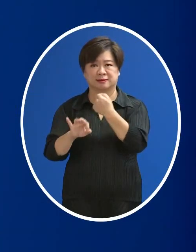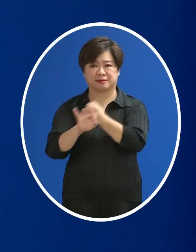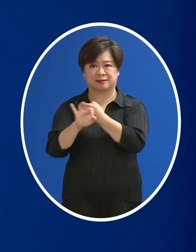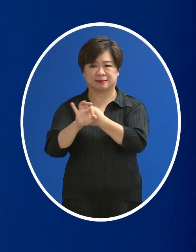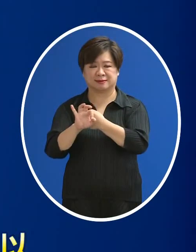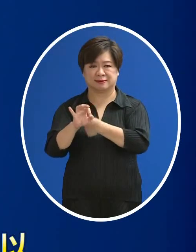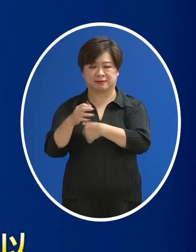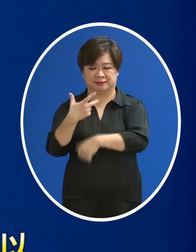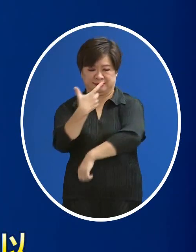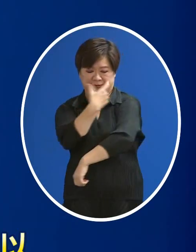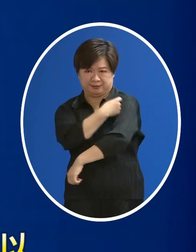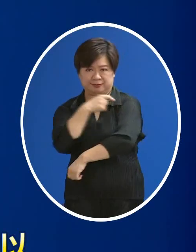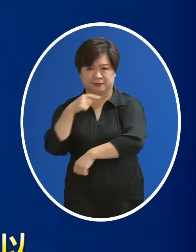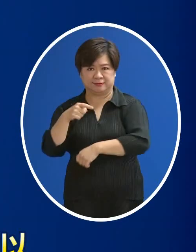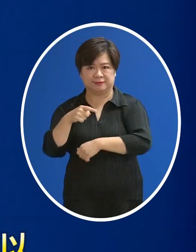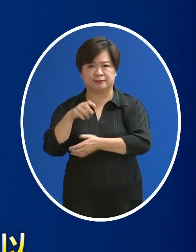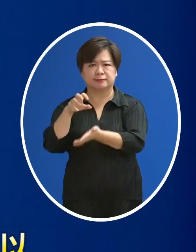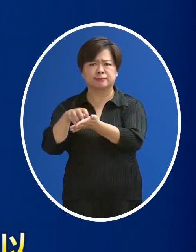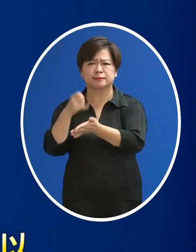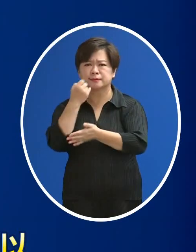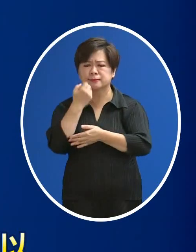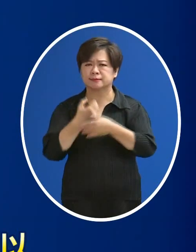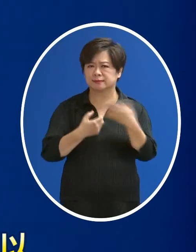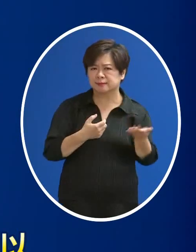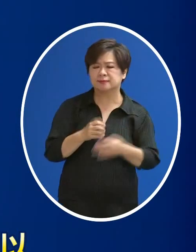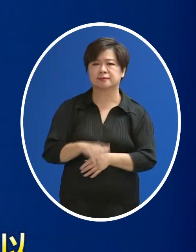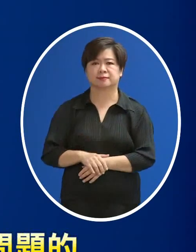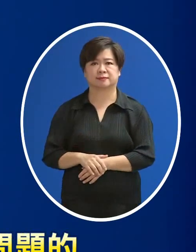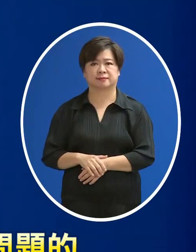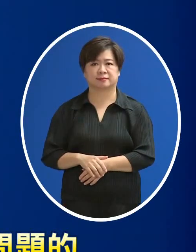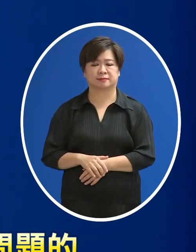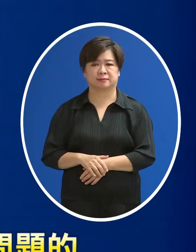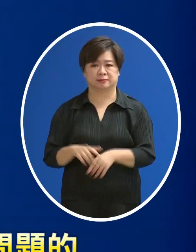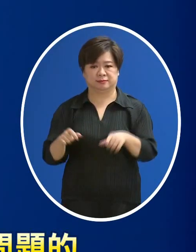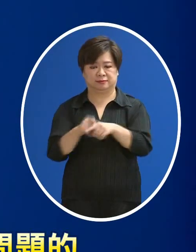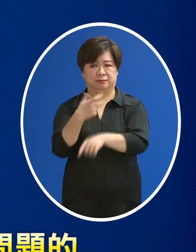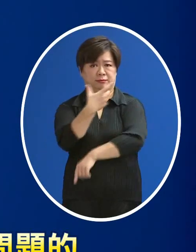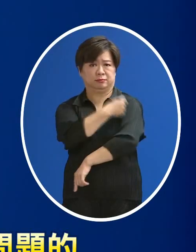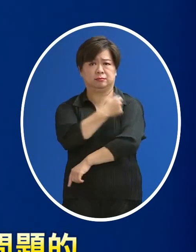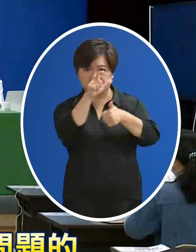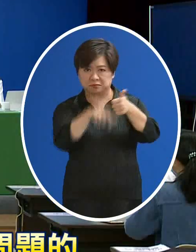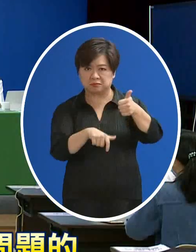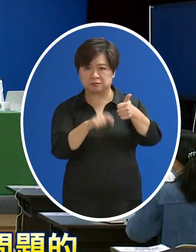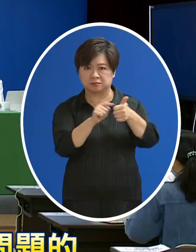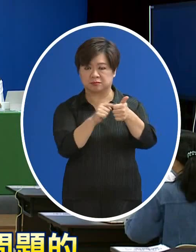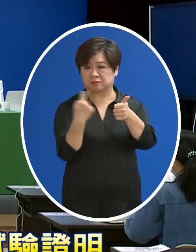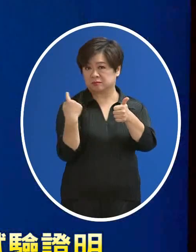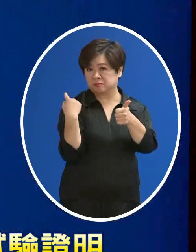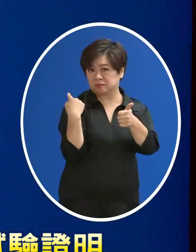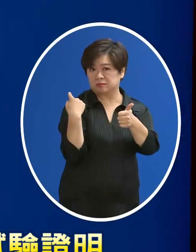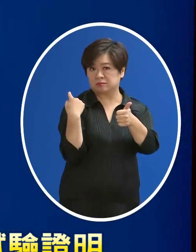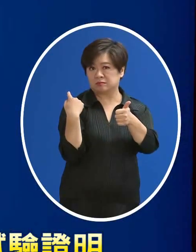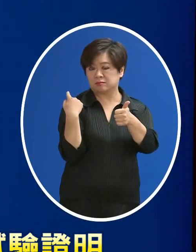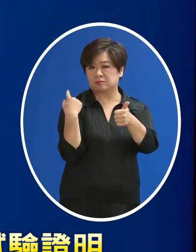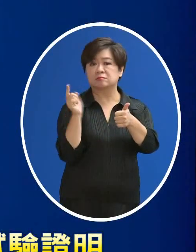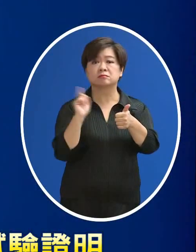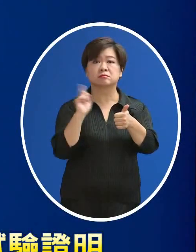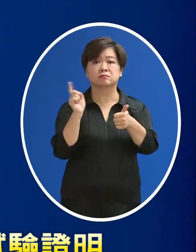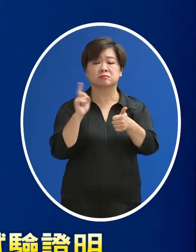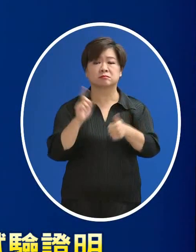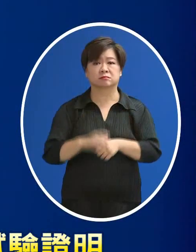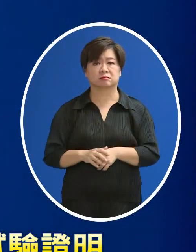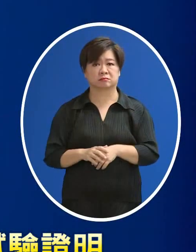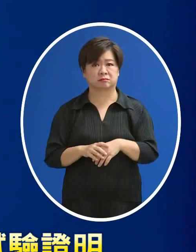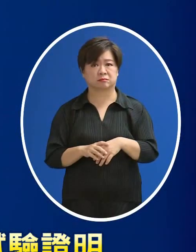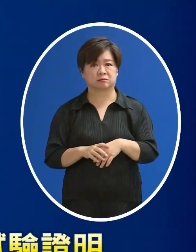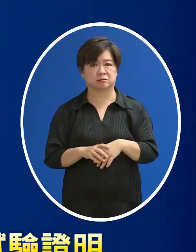明，那来其实就是说他也可以去打公费疫苗是没有问题的啊。昨天已经拿到了